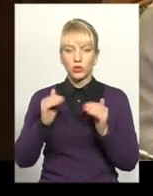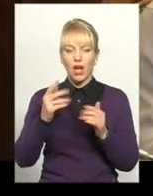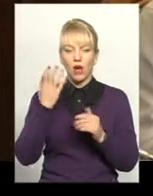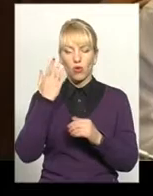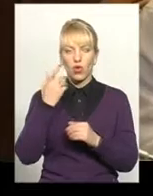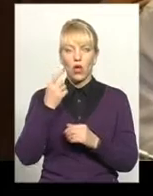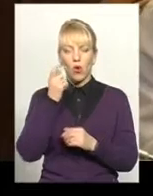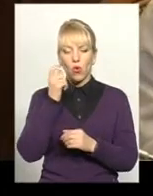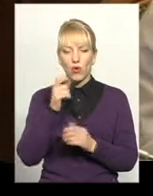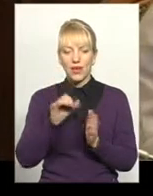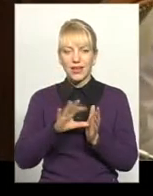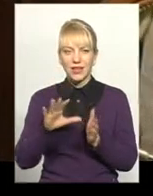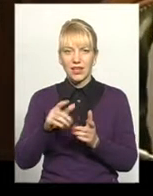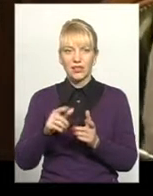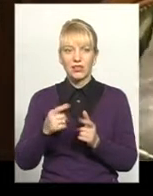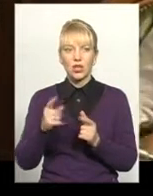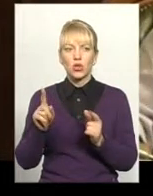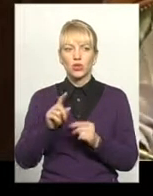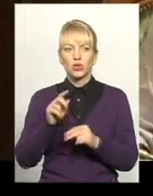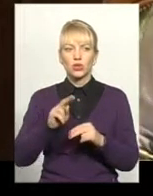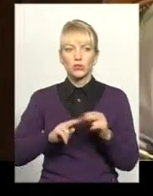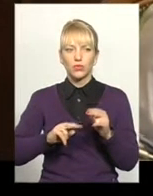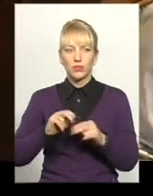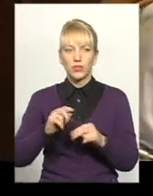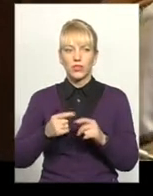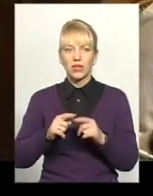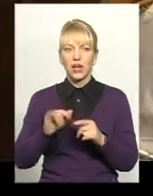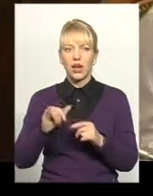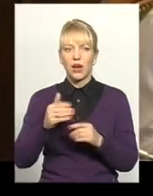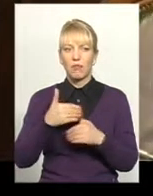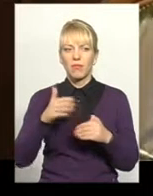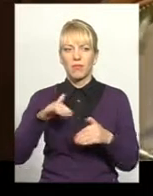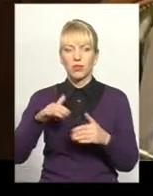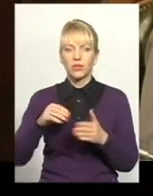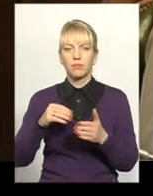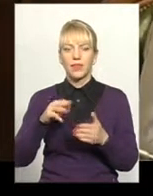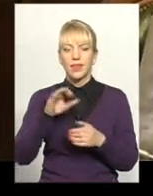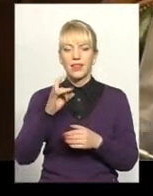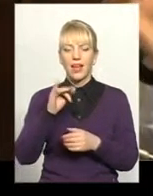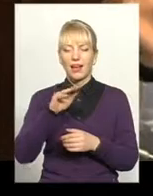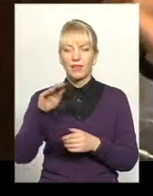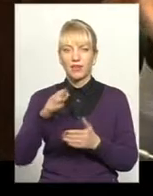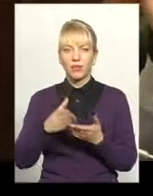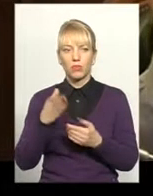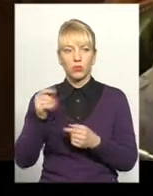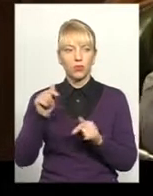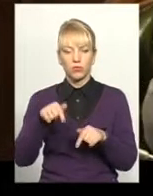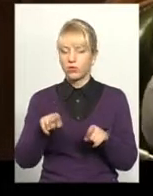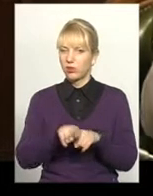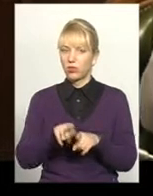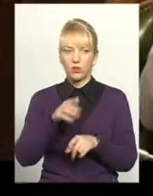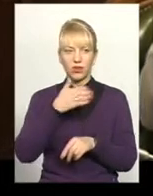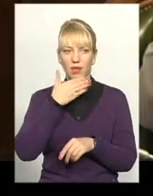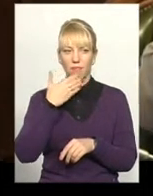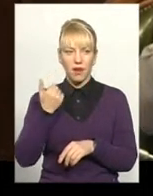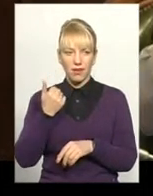Обленерго щось споруджує лінію з нікуди в нікуди, а ми потім в тарифі за це платимо, тут такого немає. Так?